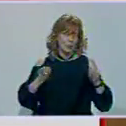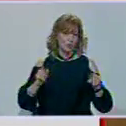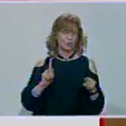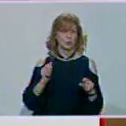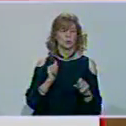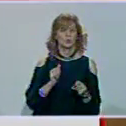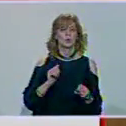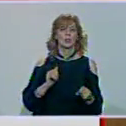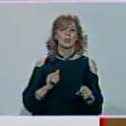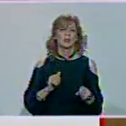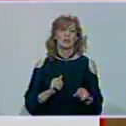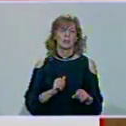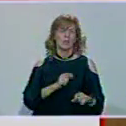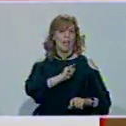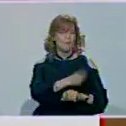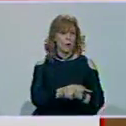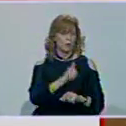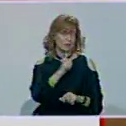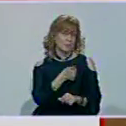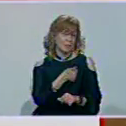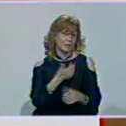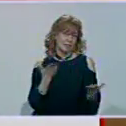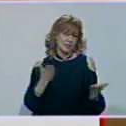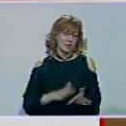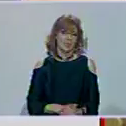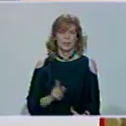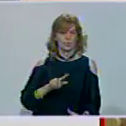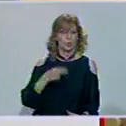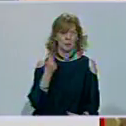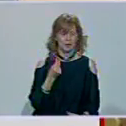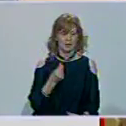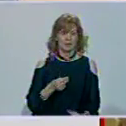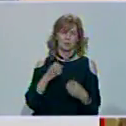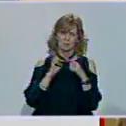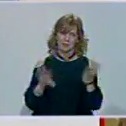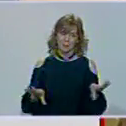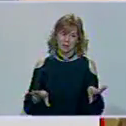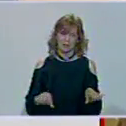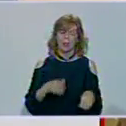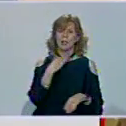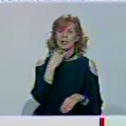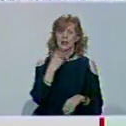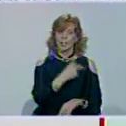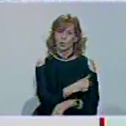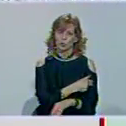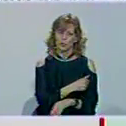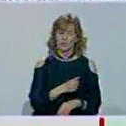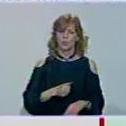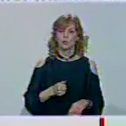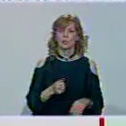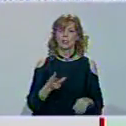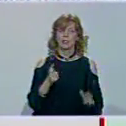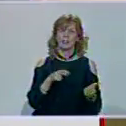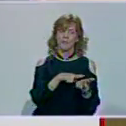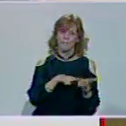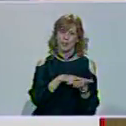efortul necesar. Poate că, mă rog, nu e bine, clar că se pierd. Conducerea Colegiului Vâlcean, dar și colegii îl